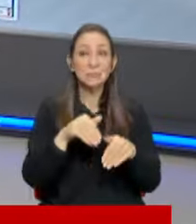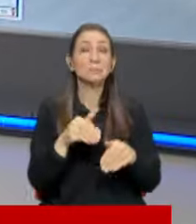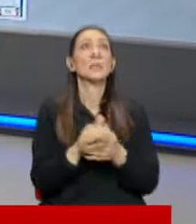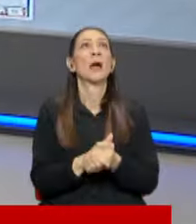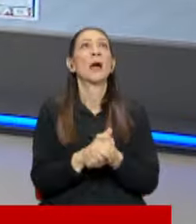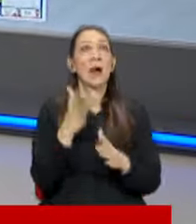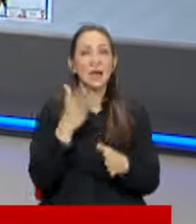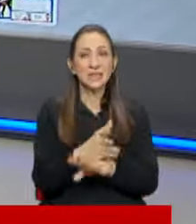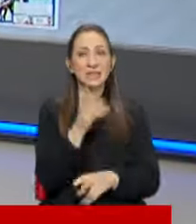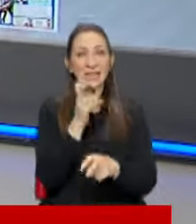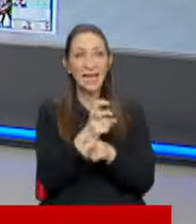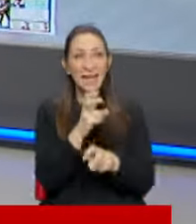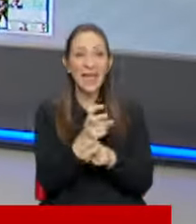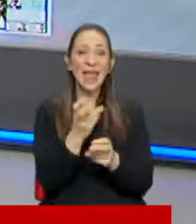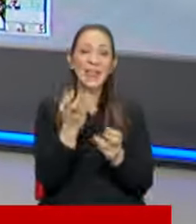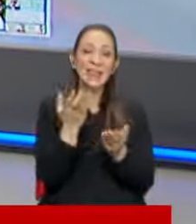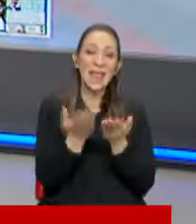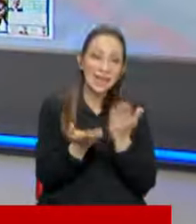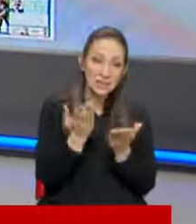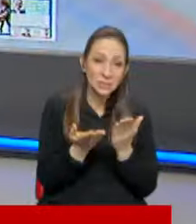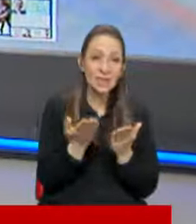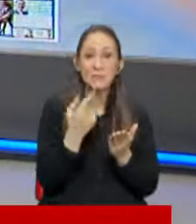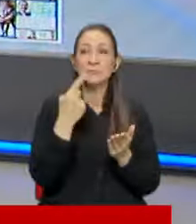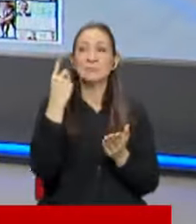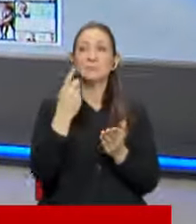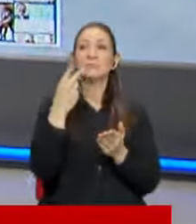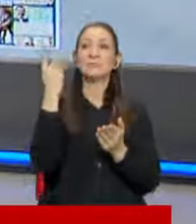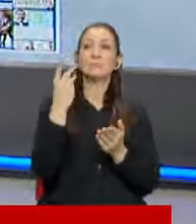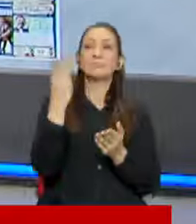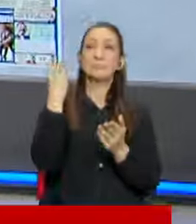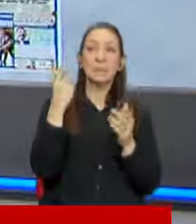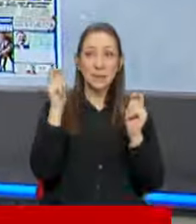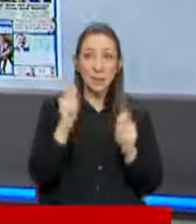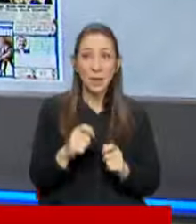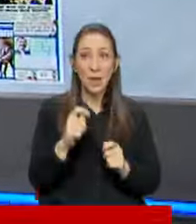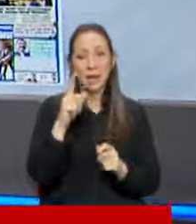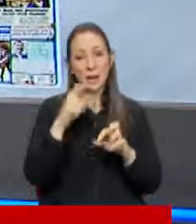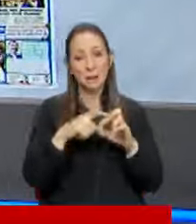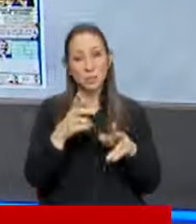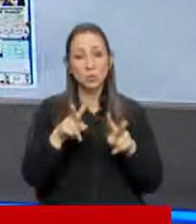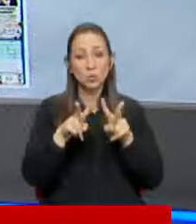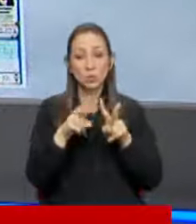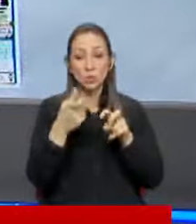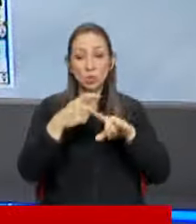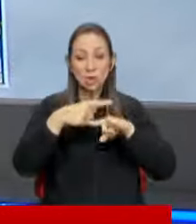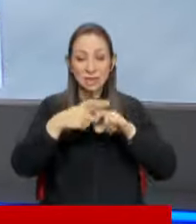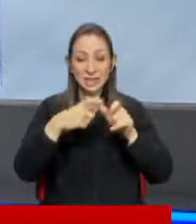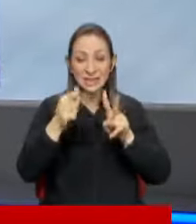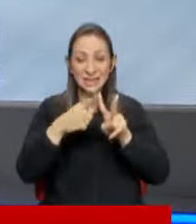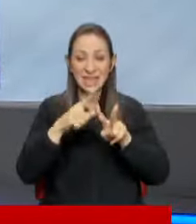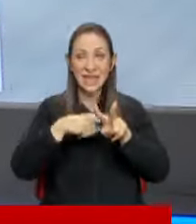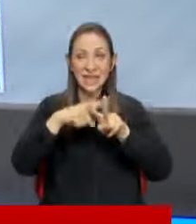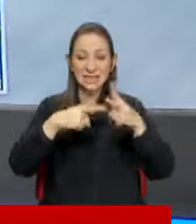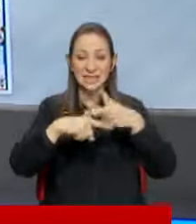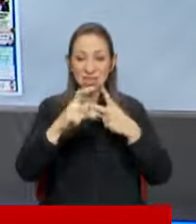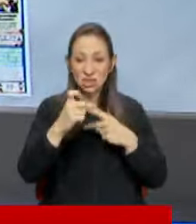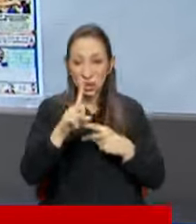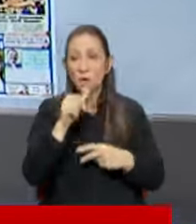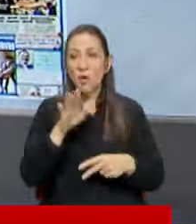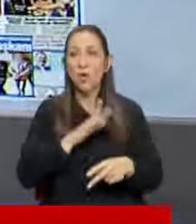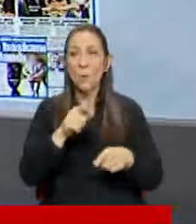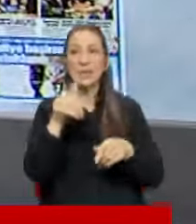Aslında riskli değerlendirmesi daha önceki yıllarda da yapıldı. Merhum Muhsin Yazıcıoğlu hayatını kaybetti. Yine